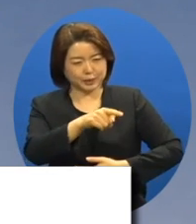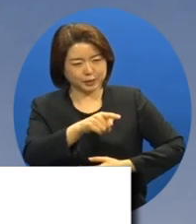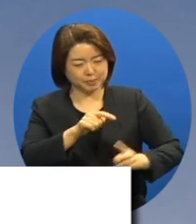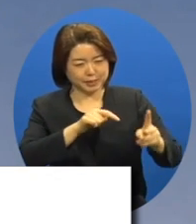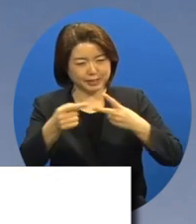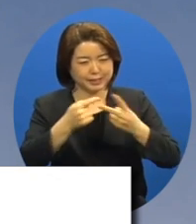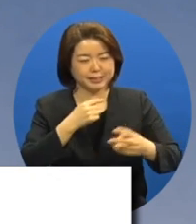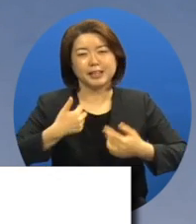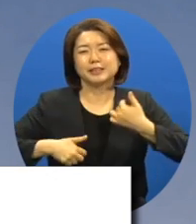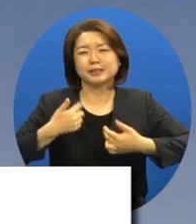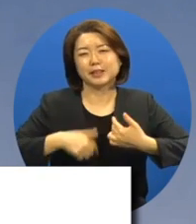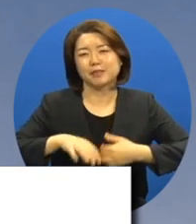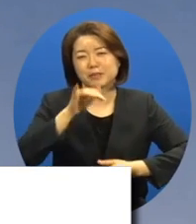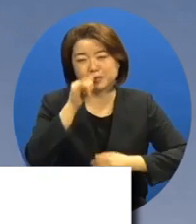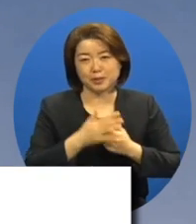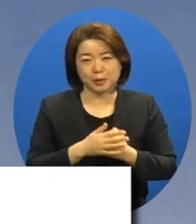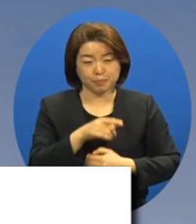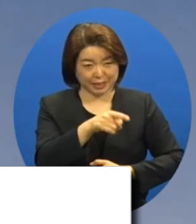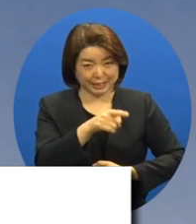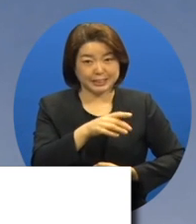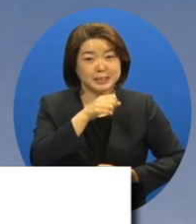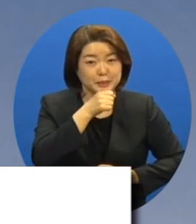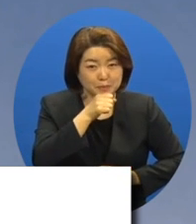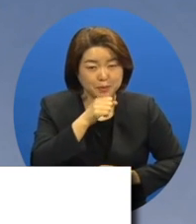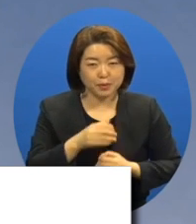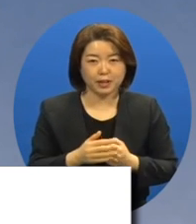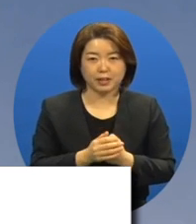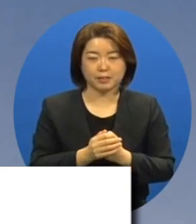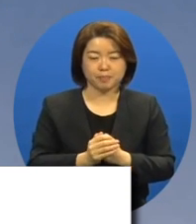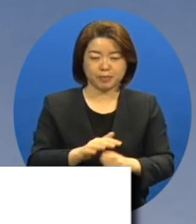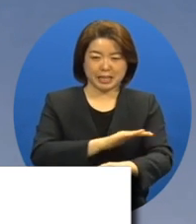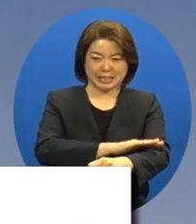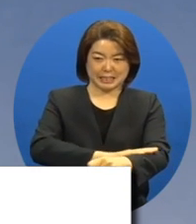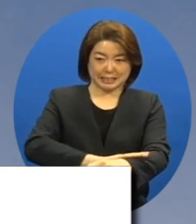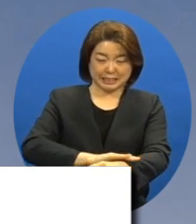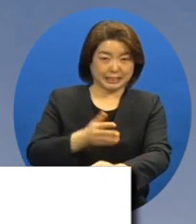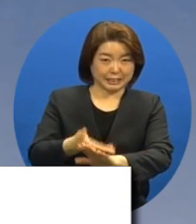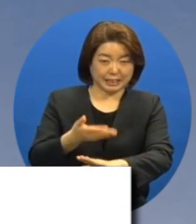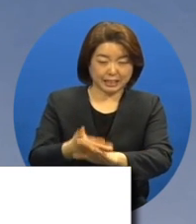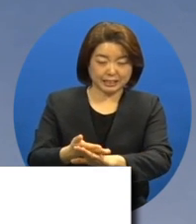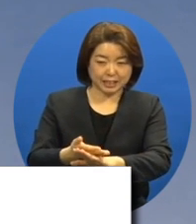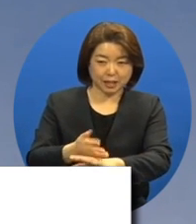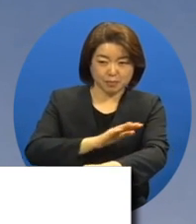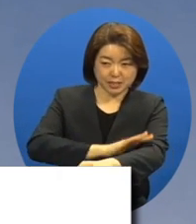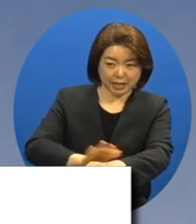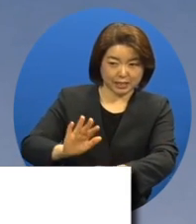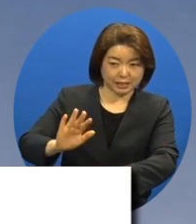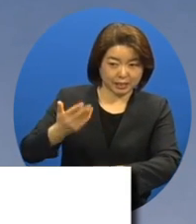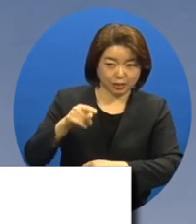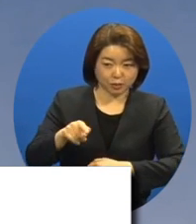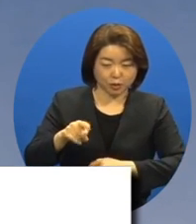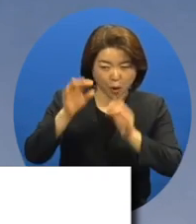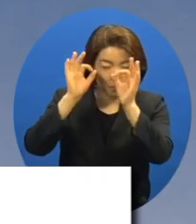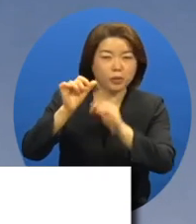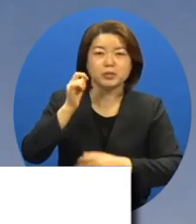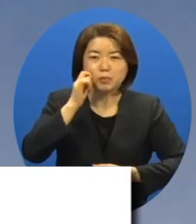있었습니다 그 염소가 남 잘되는거 못보는 성질이 라는 그러니까 더울 때